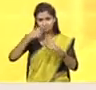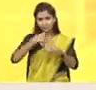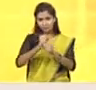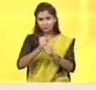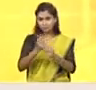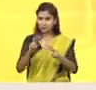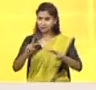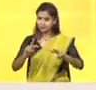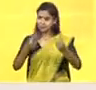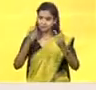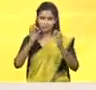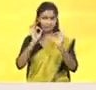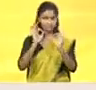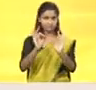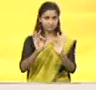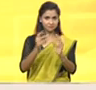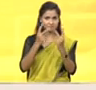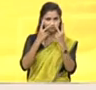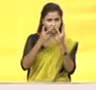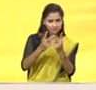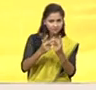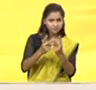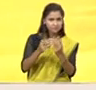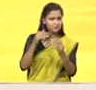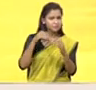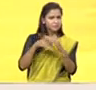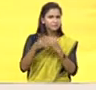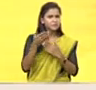का अल्टरनेटिव है जिसमें